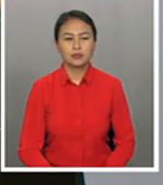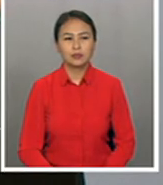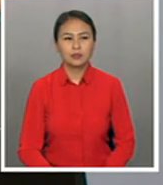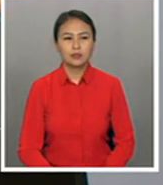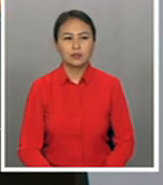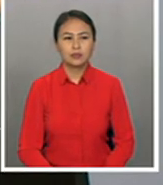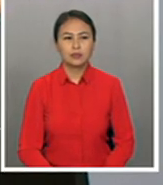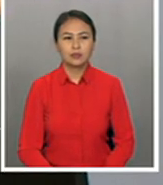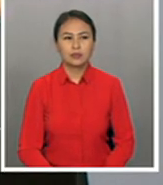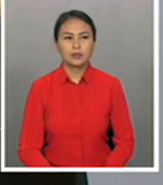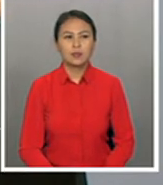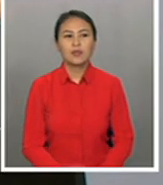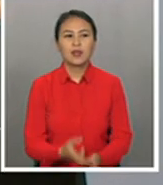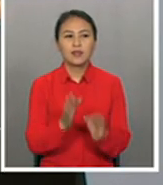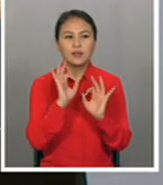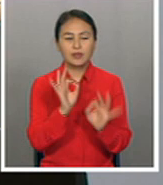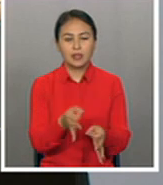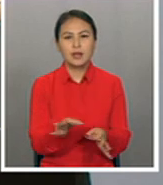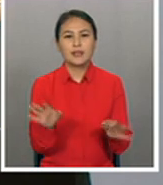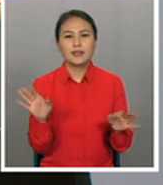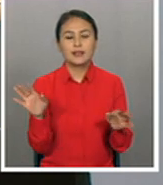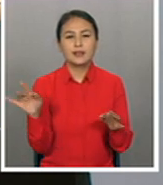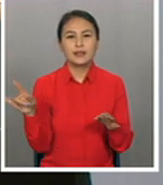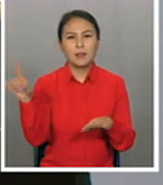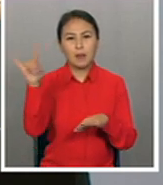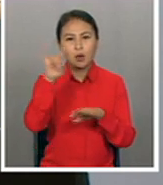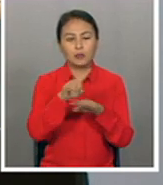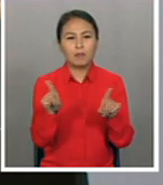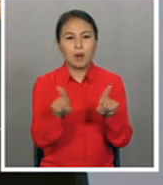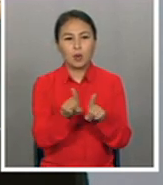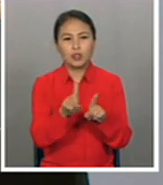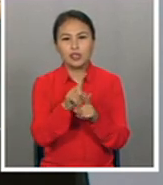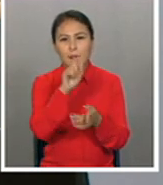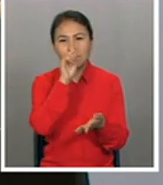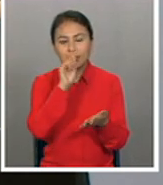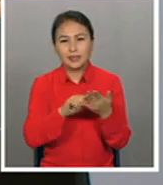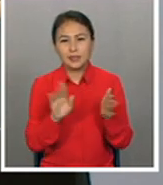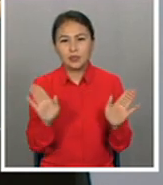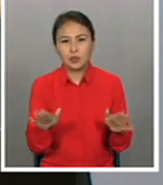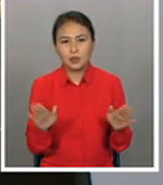Верно, ребята. Самолет похож на птицу.